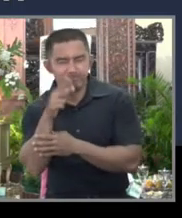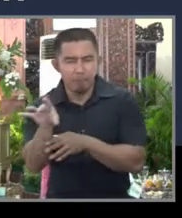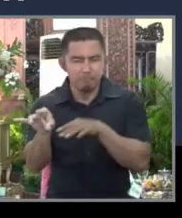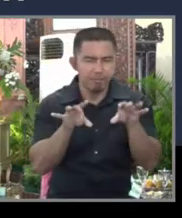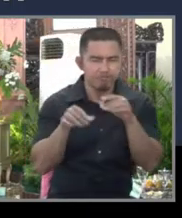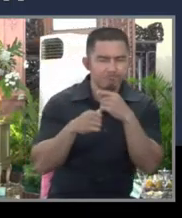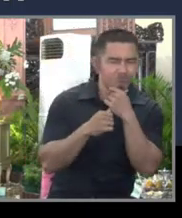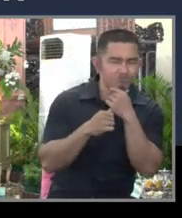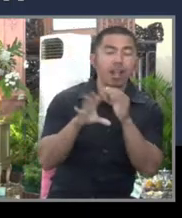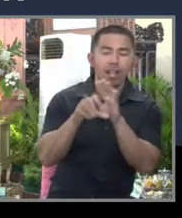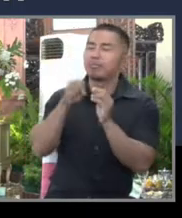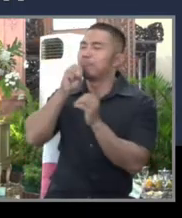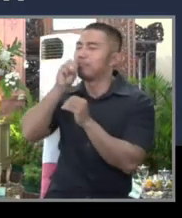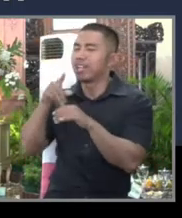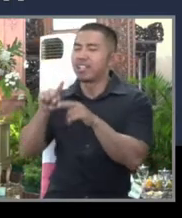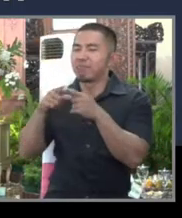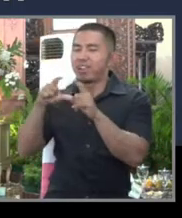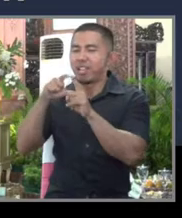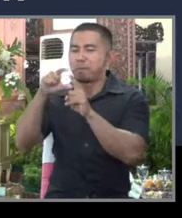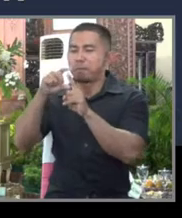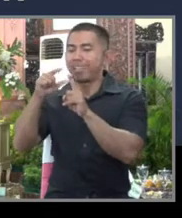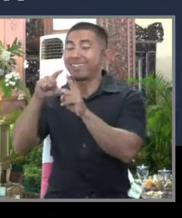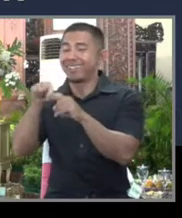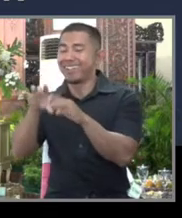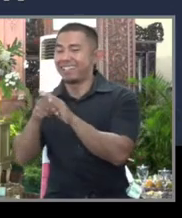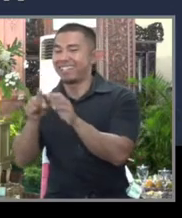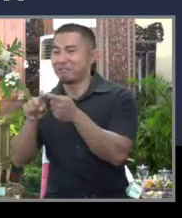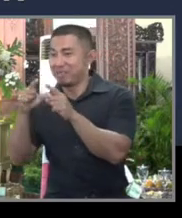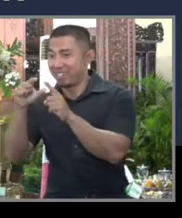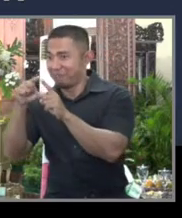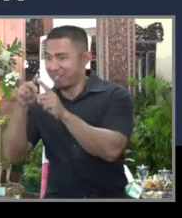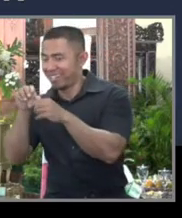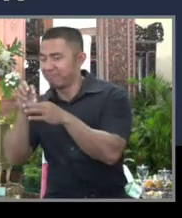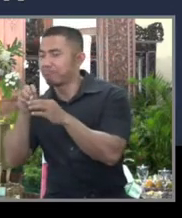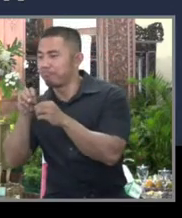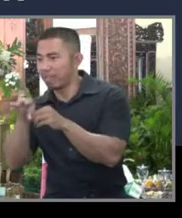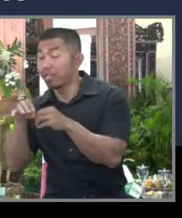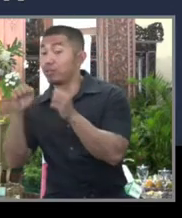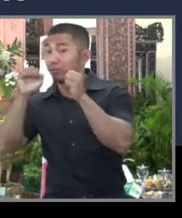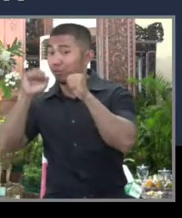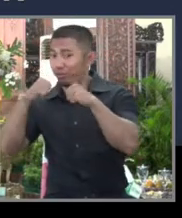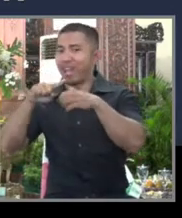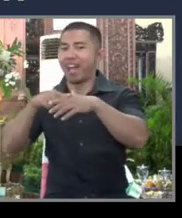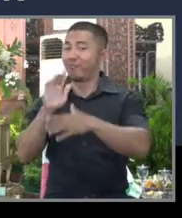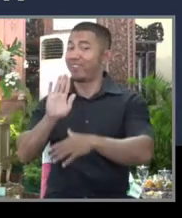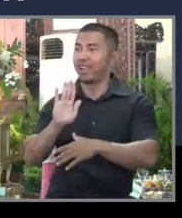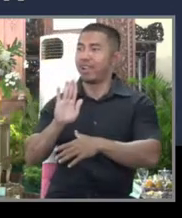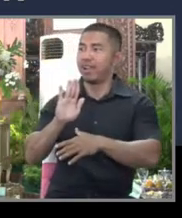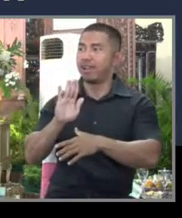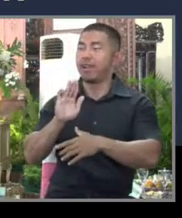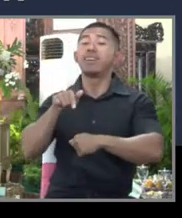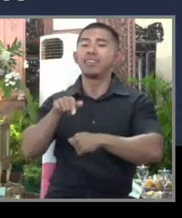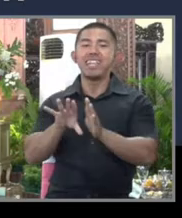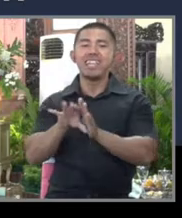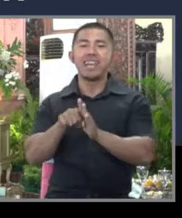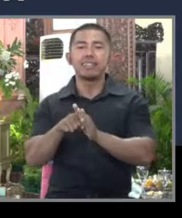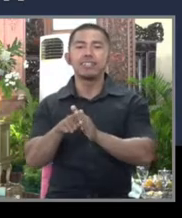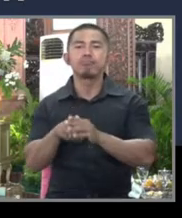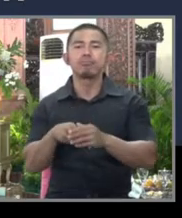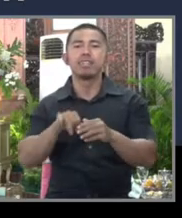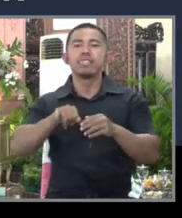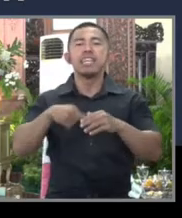pada kawan-kawan di DPRD, di mana DPRD nanti akan bicara, ya setuju atau tidak. Itulah yang nanti akan menjadi program